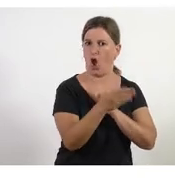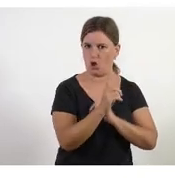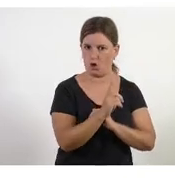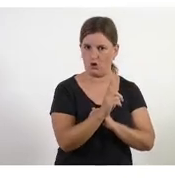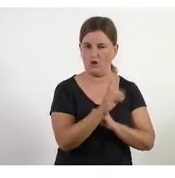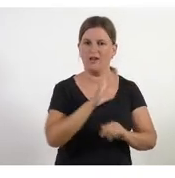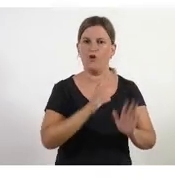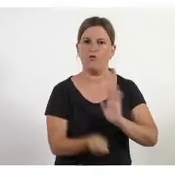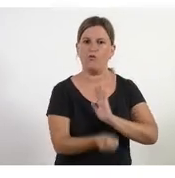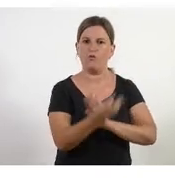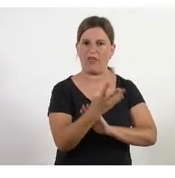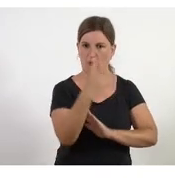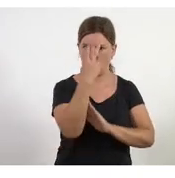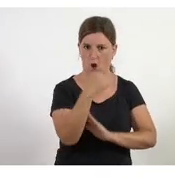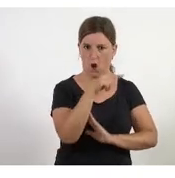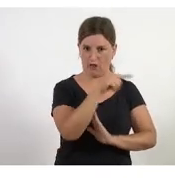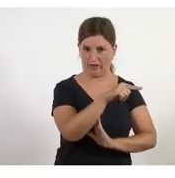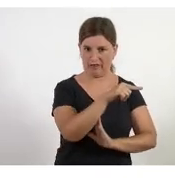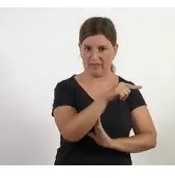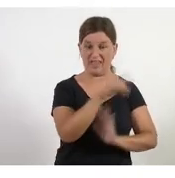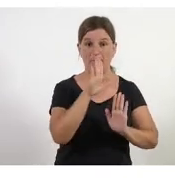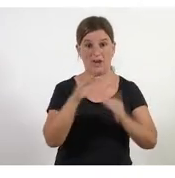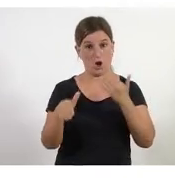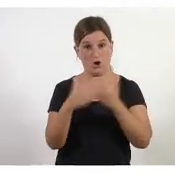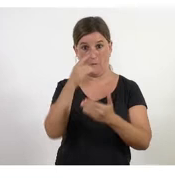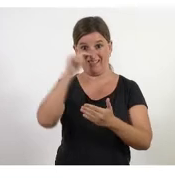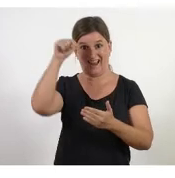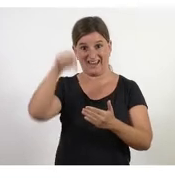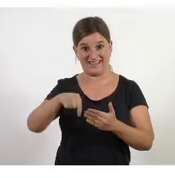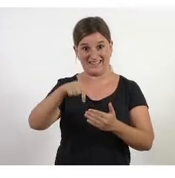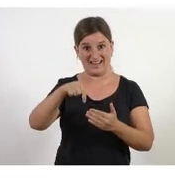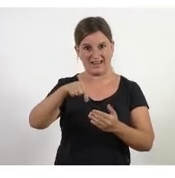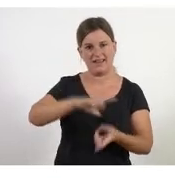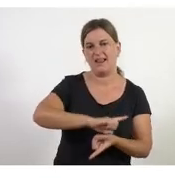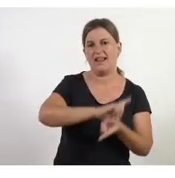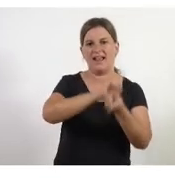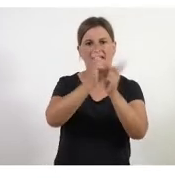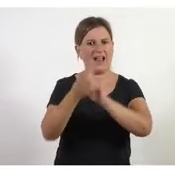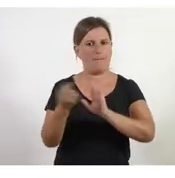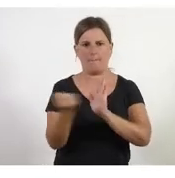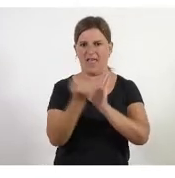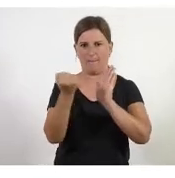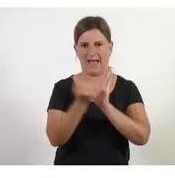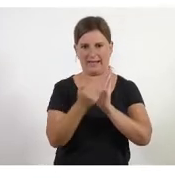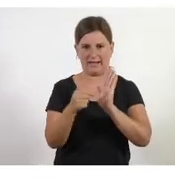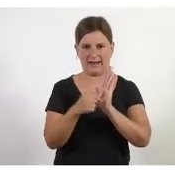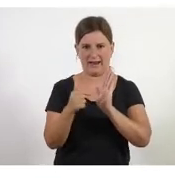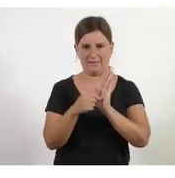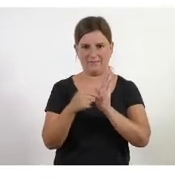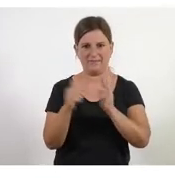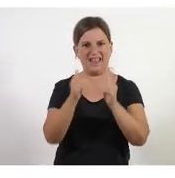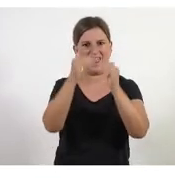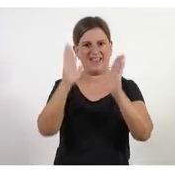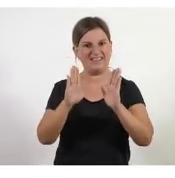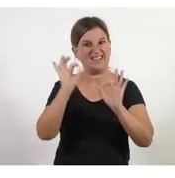era de la Fundació 11. Però des de principis d'any han canviat de marca. Aquesta entitat, que és una entitat